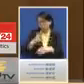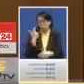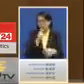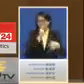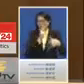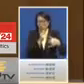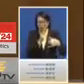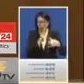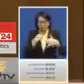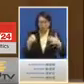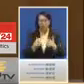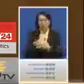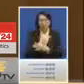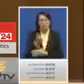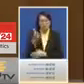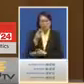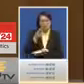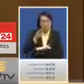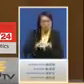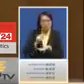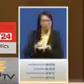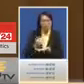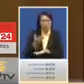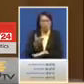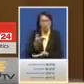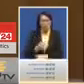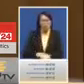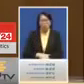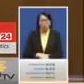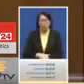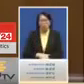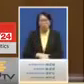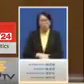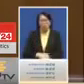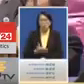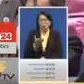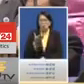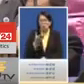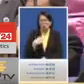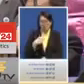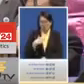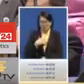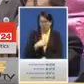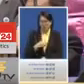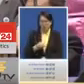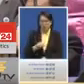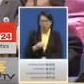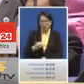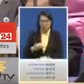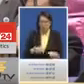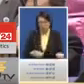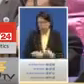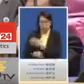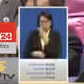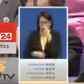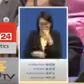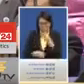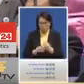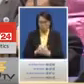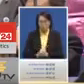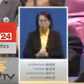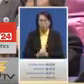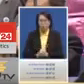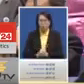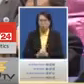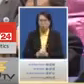ายวันนี้คลิปนี้ผมขออนุญาตท่านประธานท่านอาจารย์ไม่อนุญาตถ้ามีแล้วจะได้เปิดได้ดูเลยท่านบอกว่า